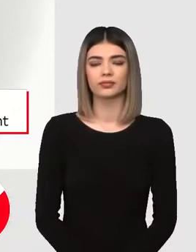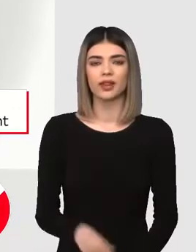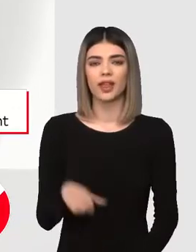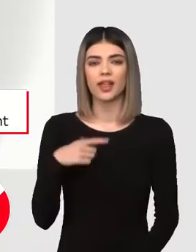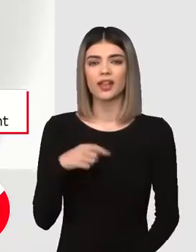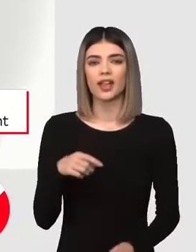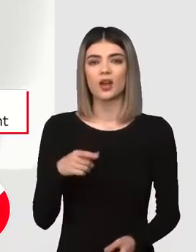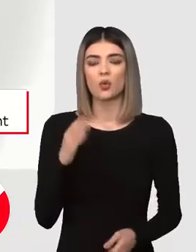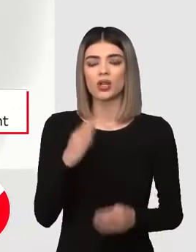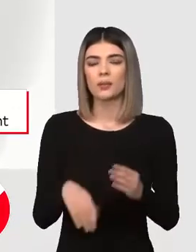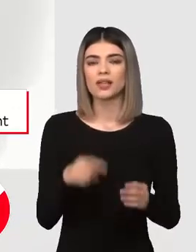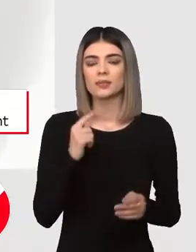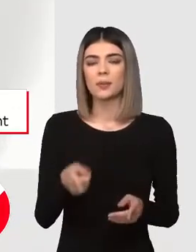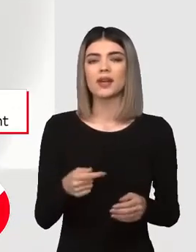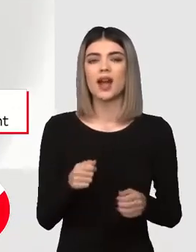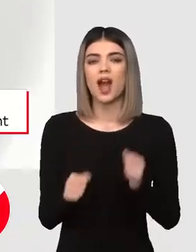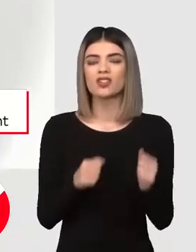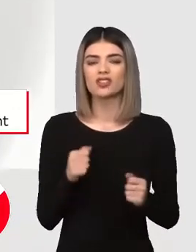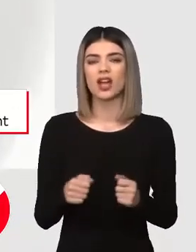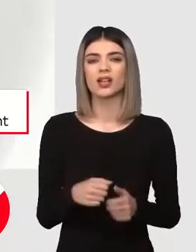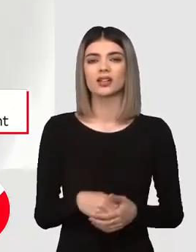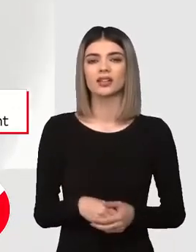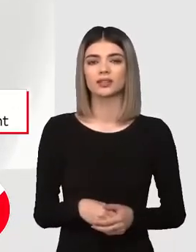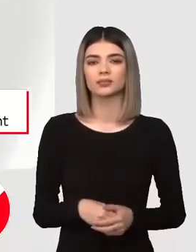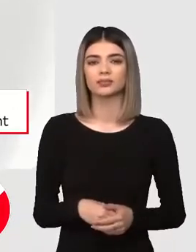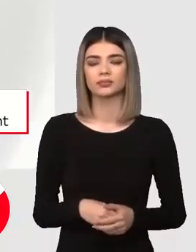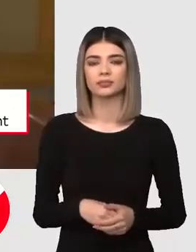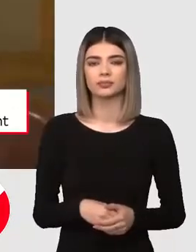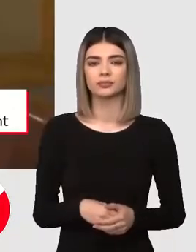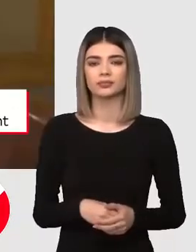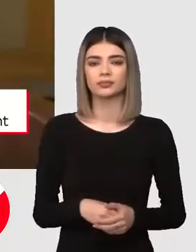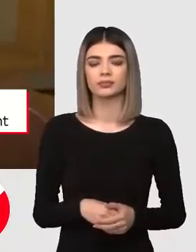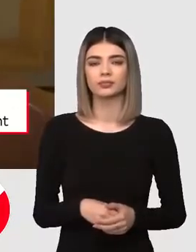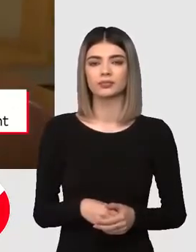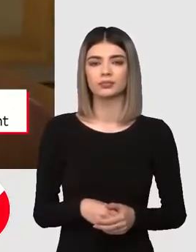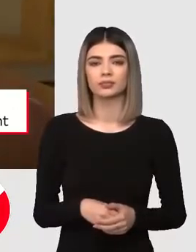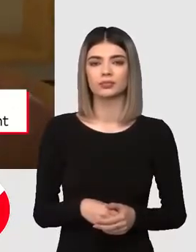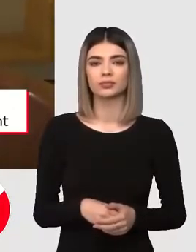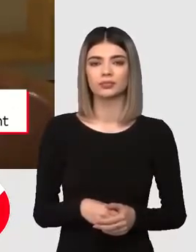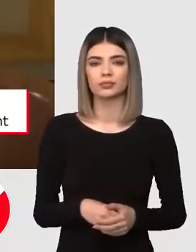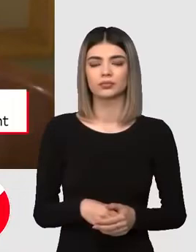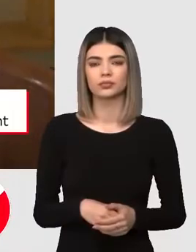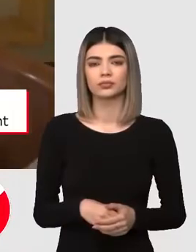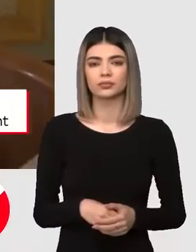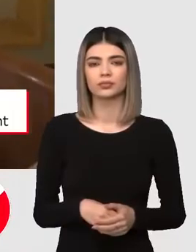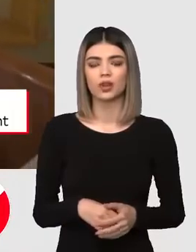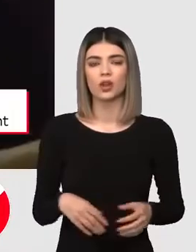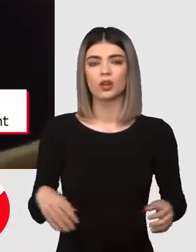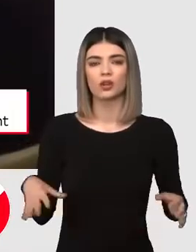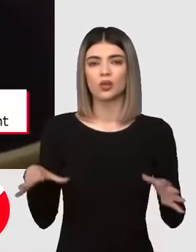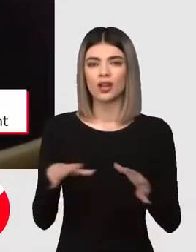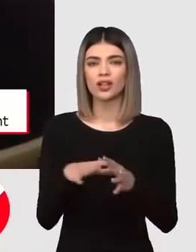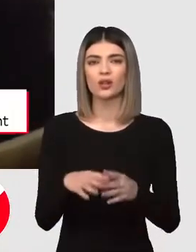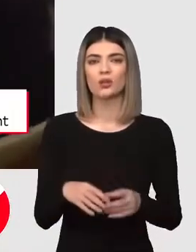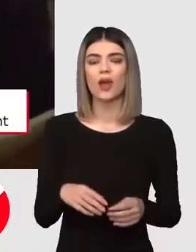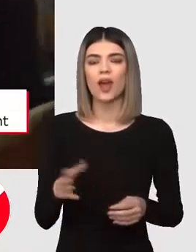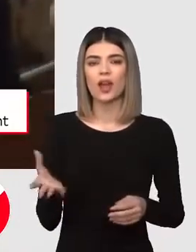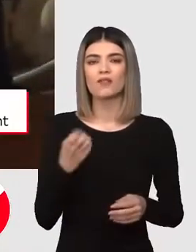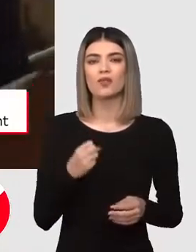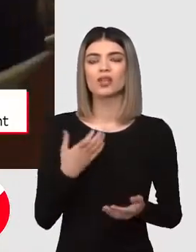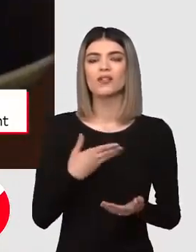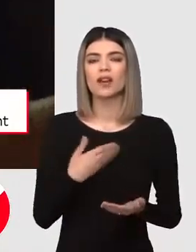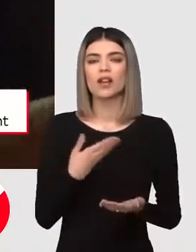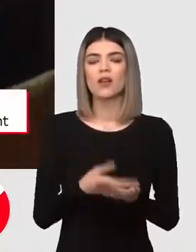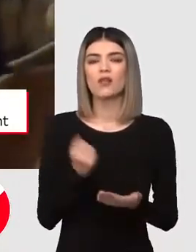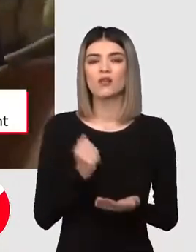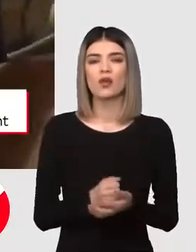agitată înainte de primul tur de scrutin. S-a făcut foarte puțină campanie electorală, în schimb toată lumea și-a luat revanșa acum între cele două tururi de